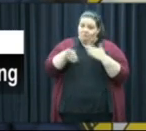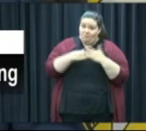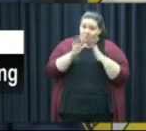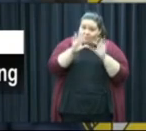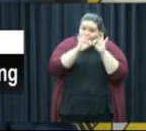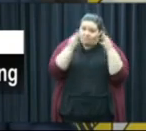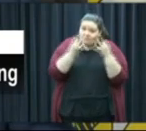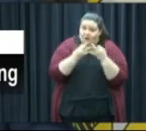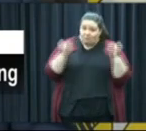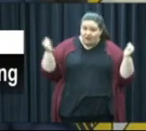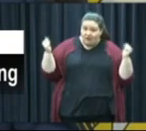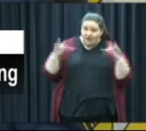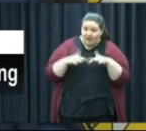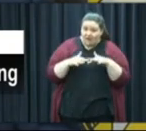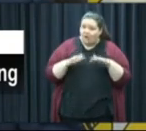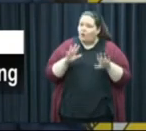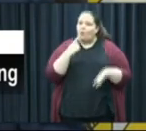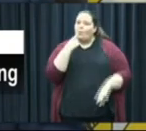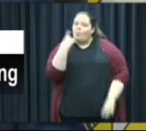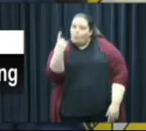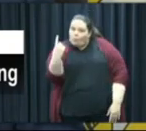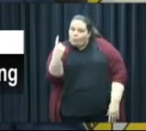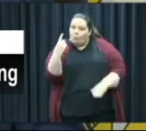family. This means one other household.